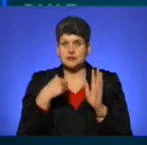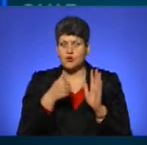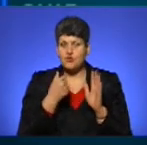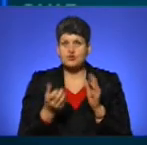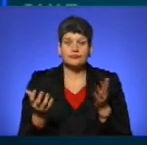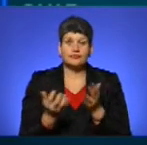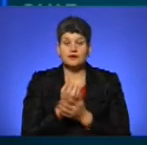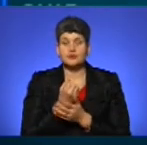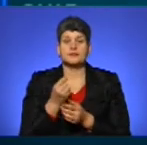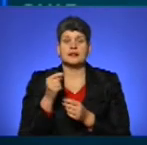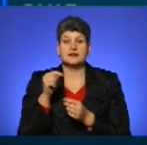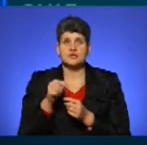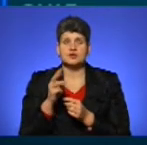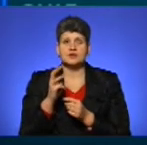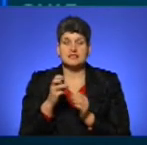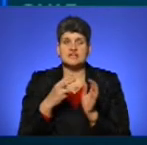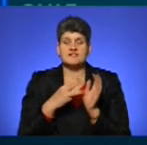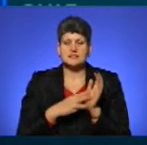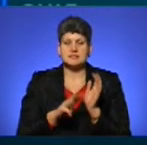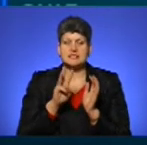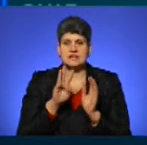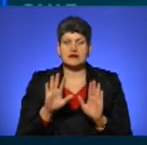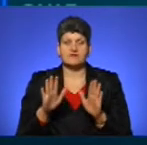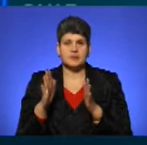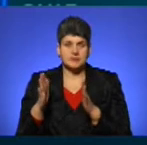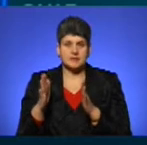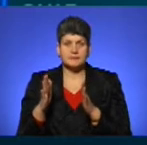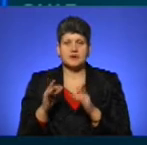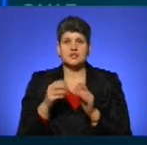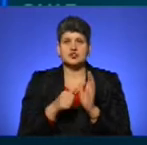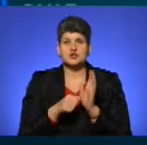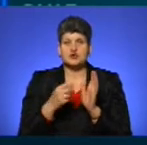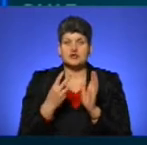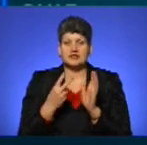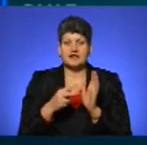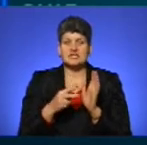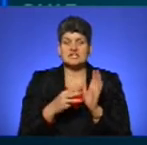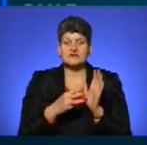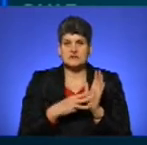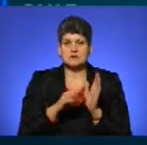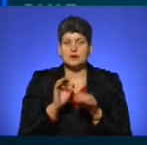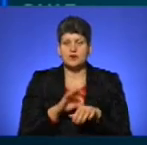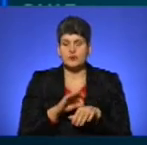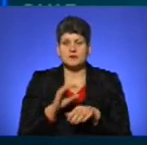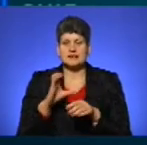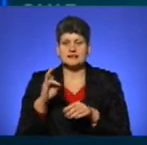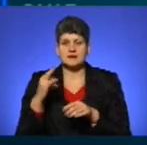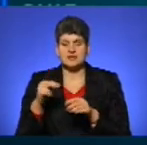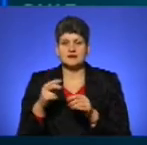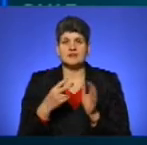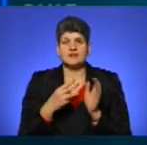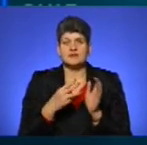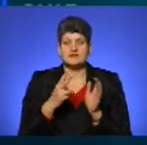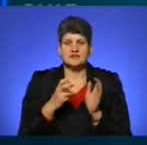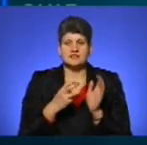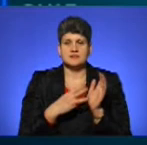виявлено 1383 нових випадки ВІЛ-інфікування, 628 захворювань на СНІД та 277 смертей